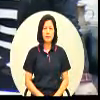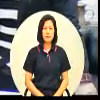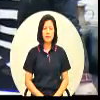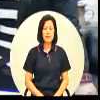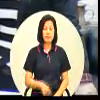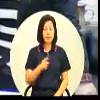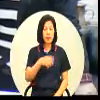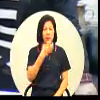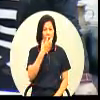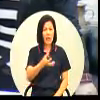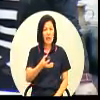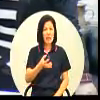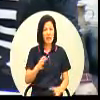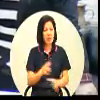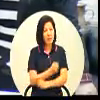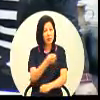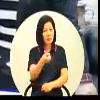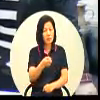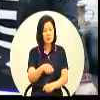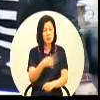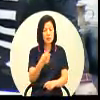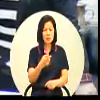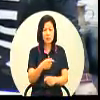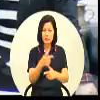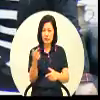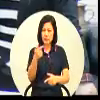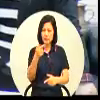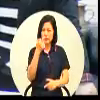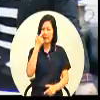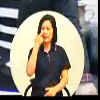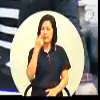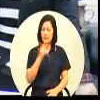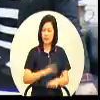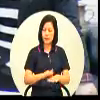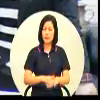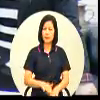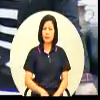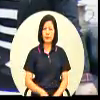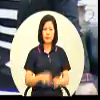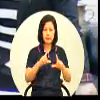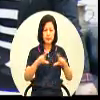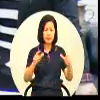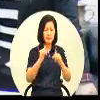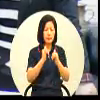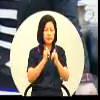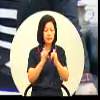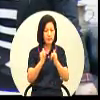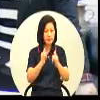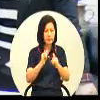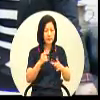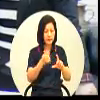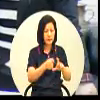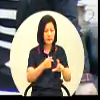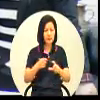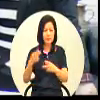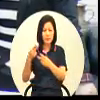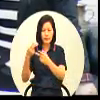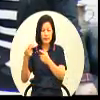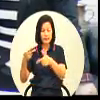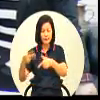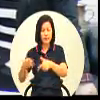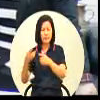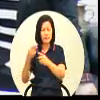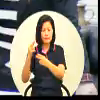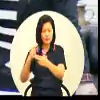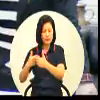个损失啊可能更大。那请教大社区跟仁武区的交界永红巷的这